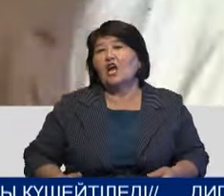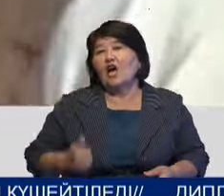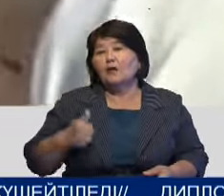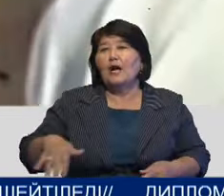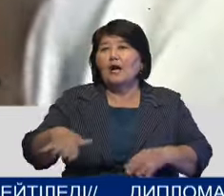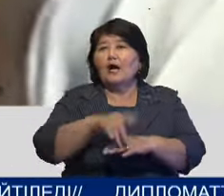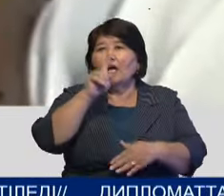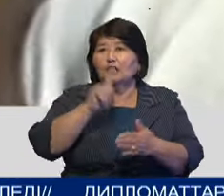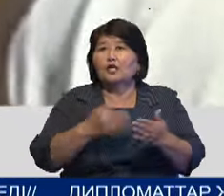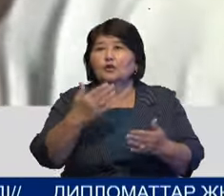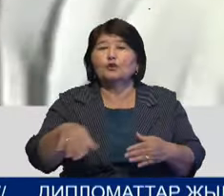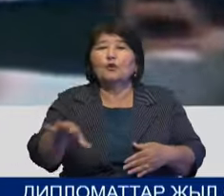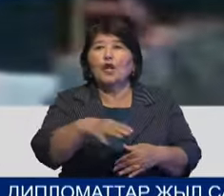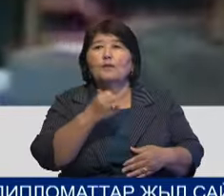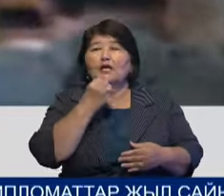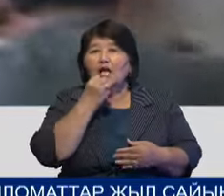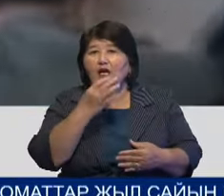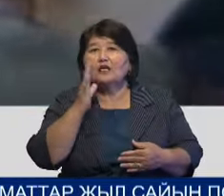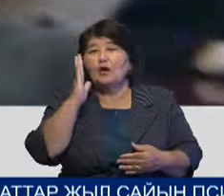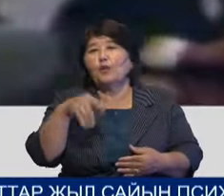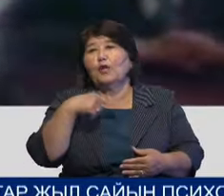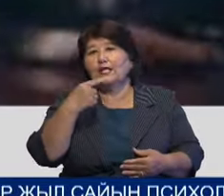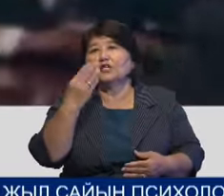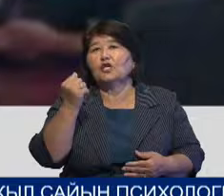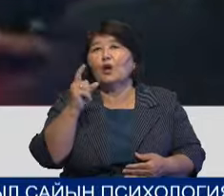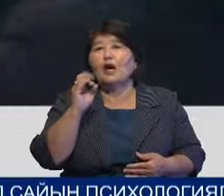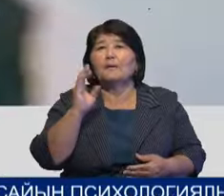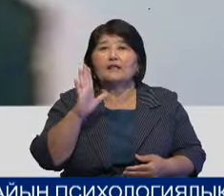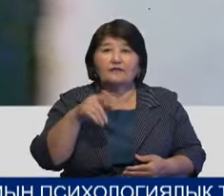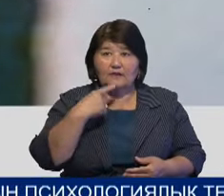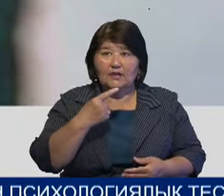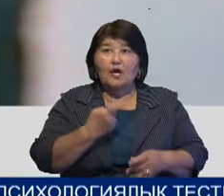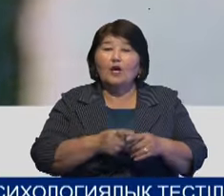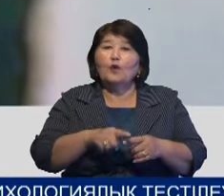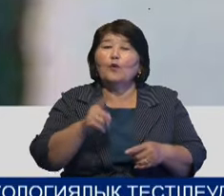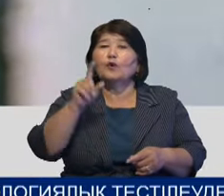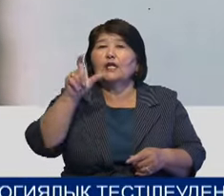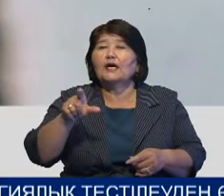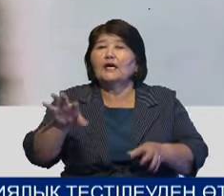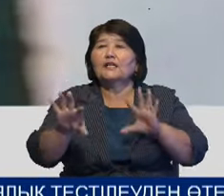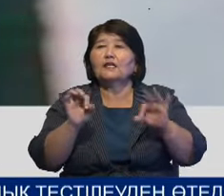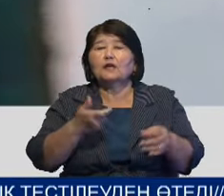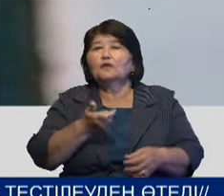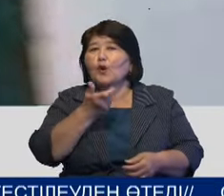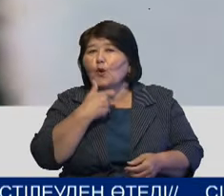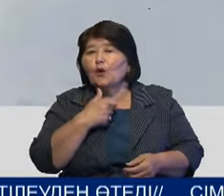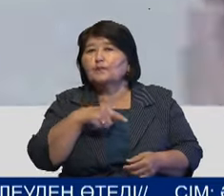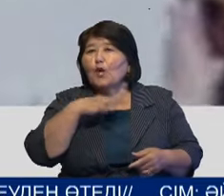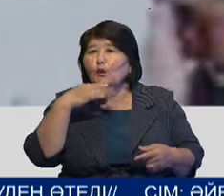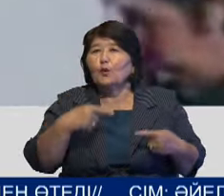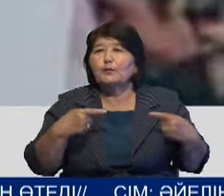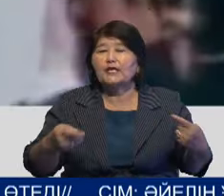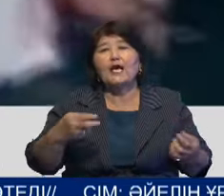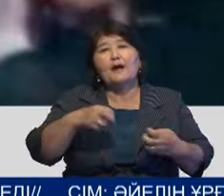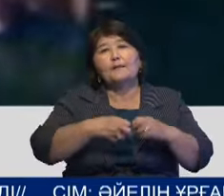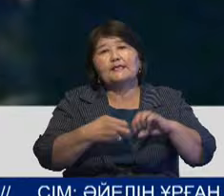сенсе сол аумақта береке болады деген нақылды Шаухаманов нық ұстанатын еді. Оның кадр таңдаудағы аса ұқыптылығы көп деген түйінді